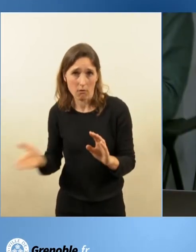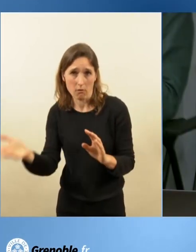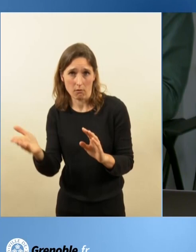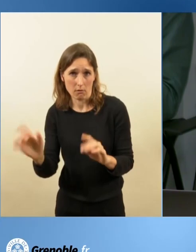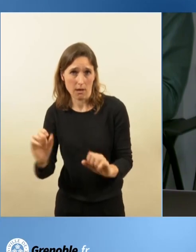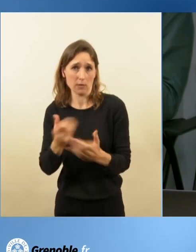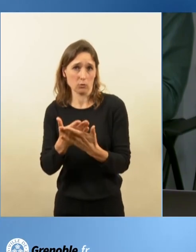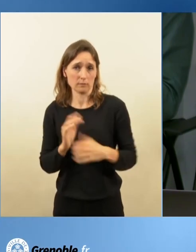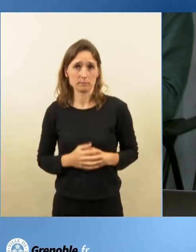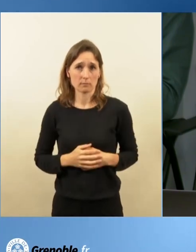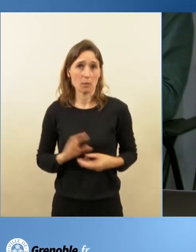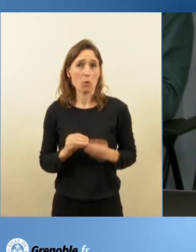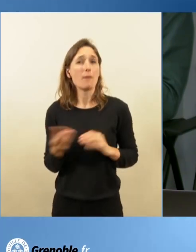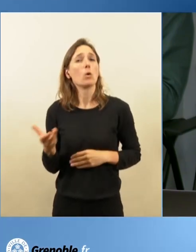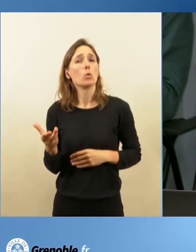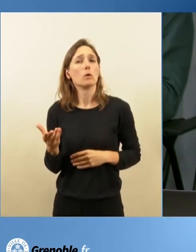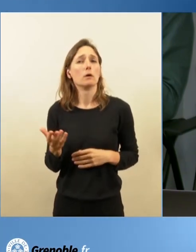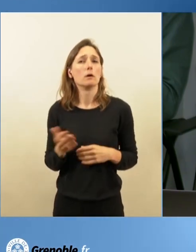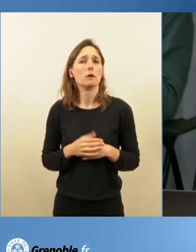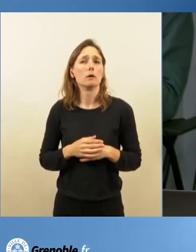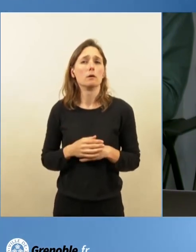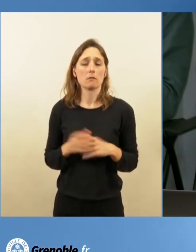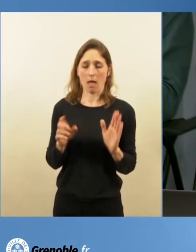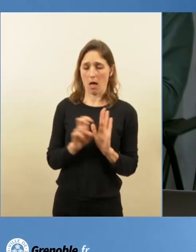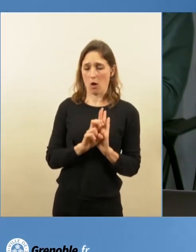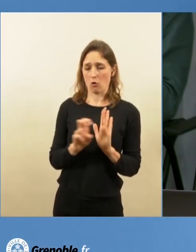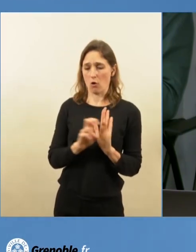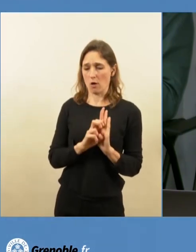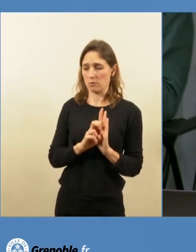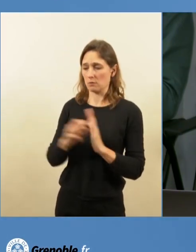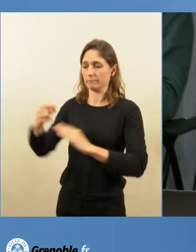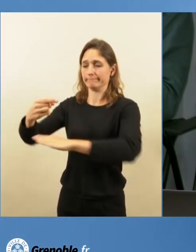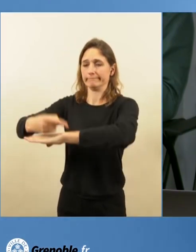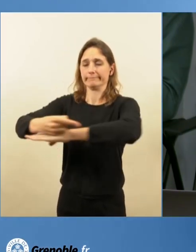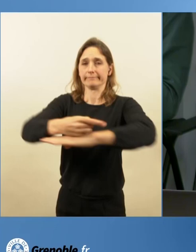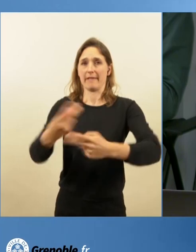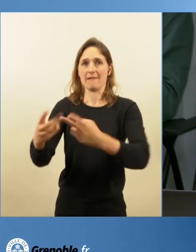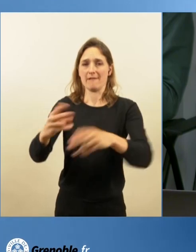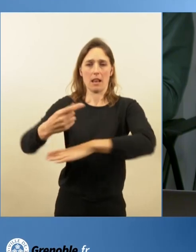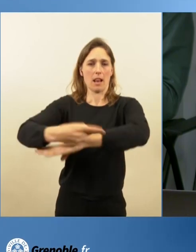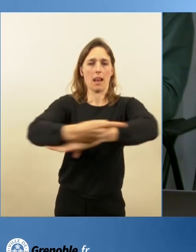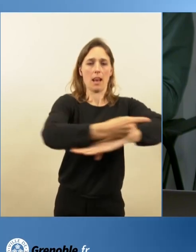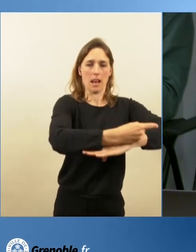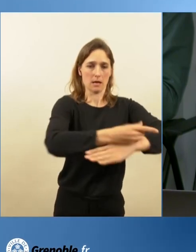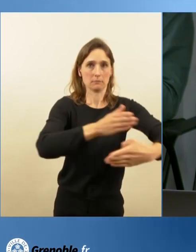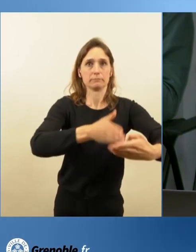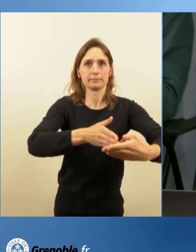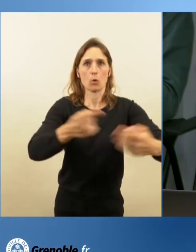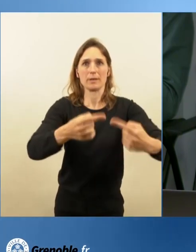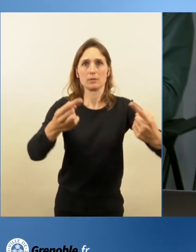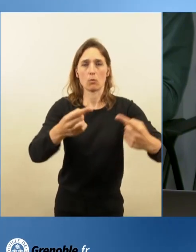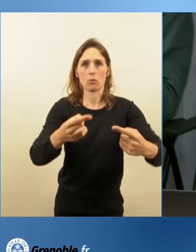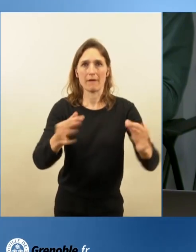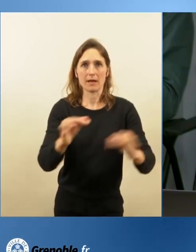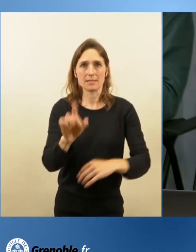s'arrête entre la frontière de Grenoble et des petites communes quand on parle de ZFE il est où